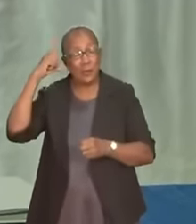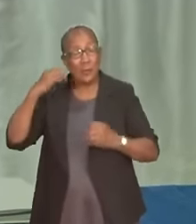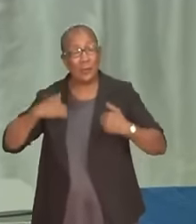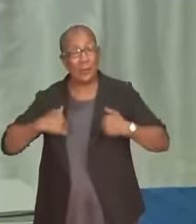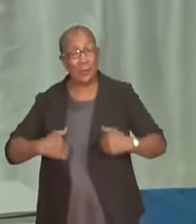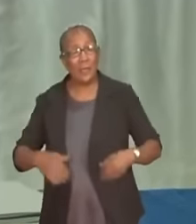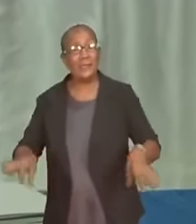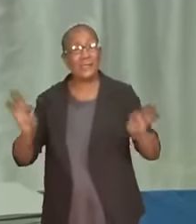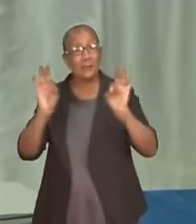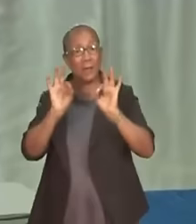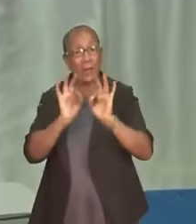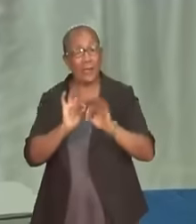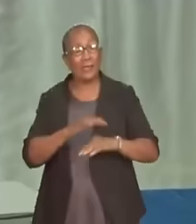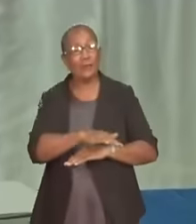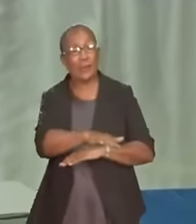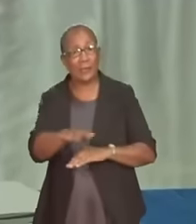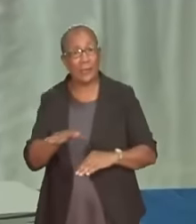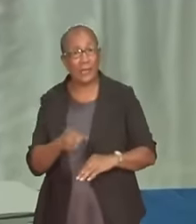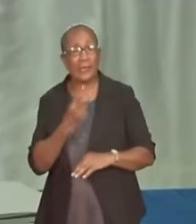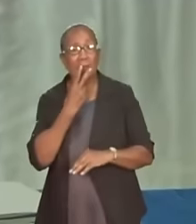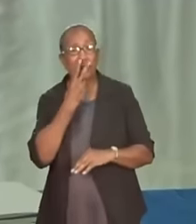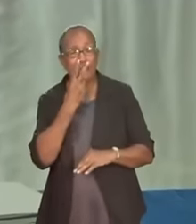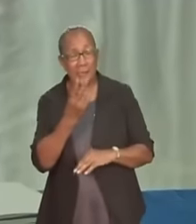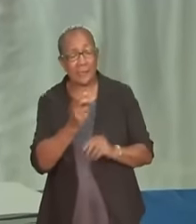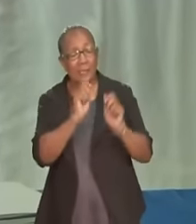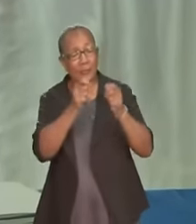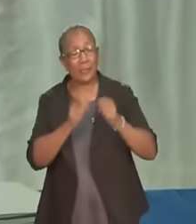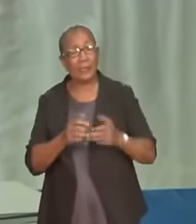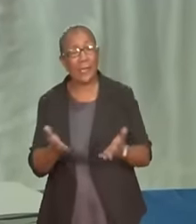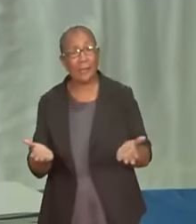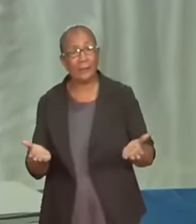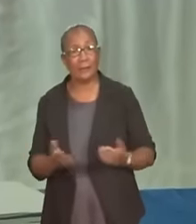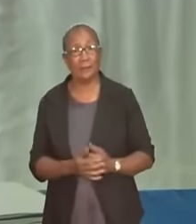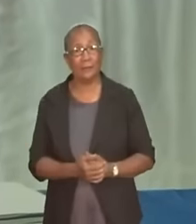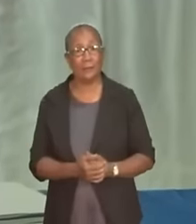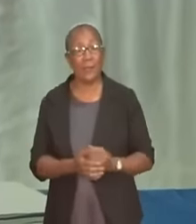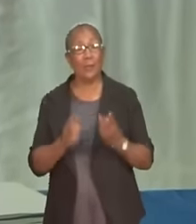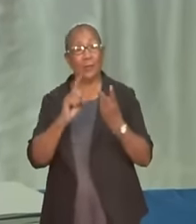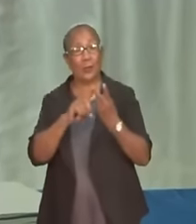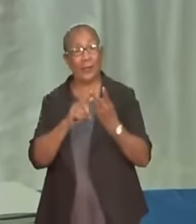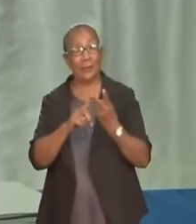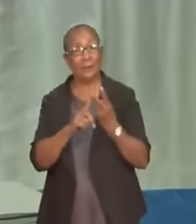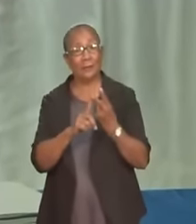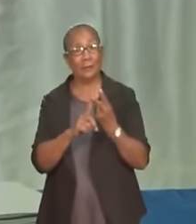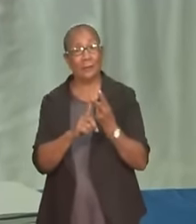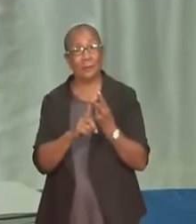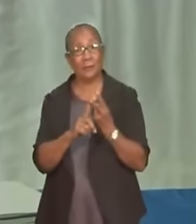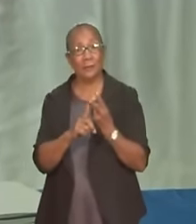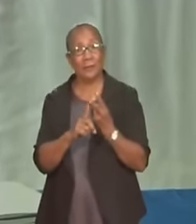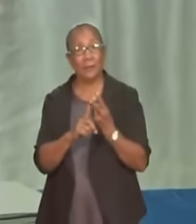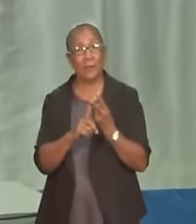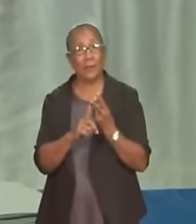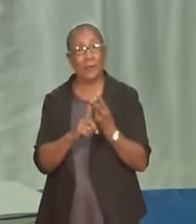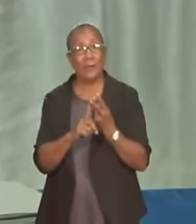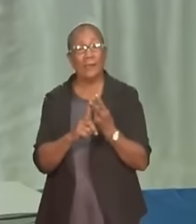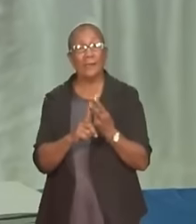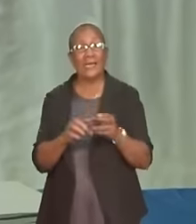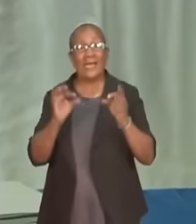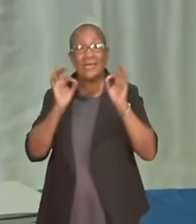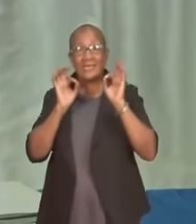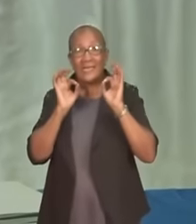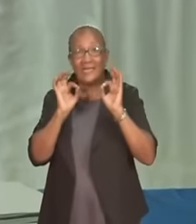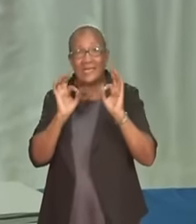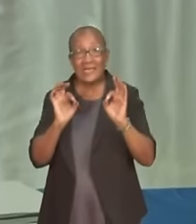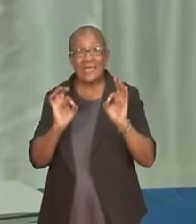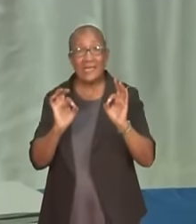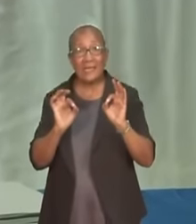is belangrijk voor het land. En je ziet de resultaten daarvan. Tweede is die presentiële commissie on oil and